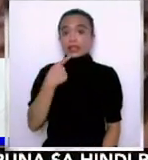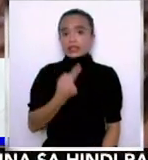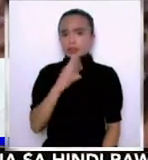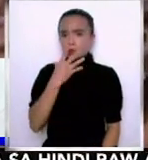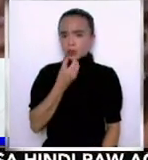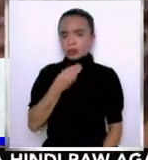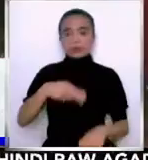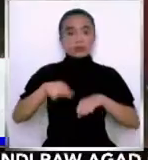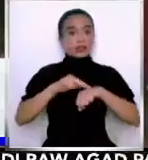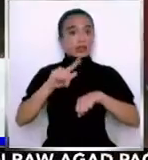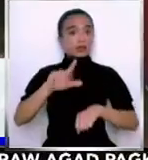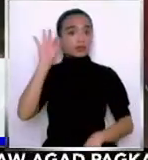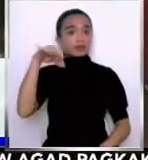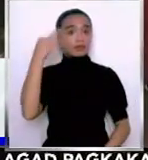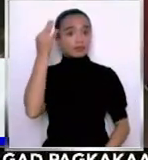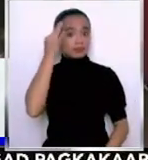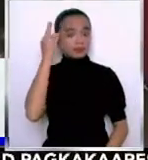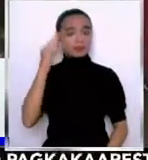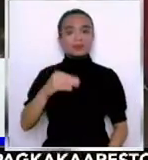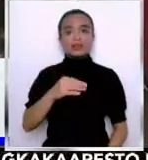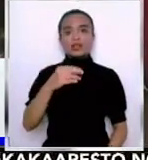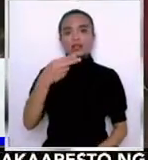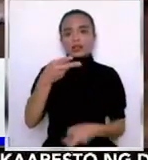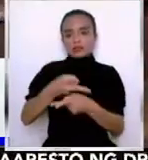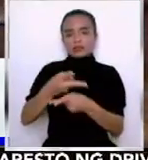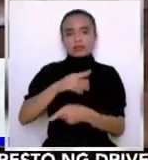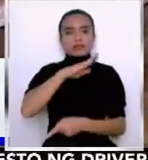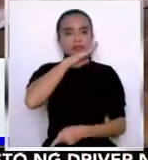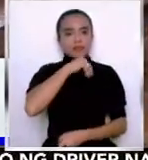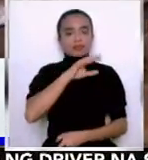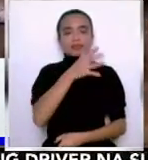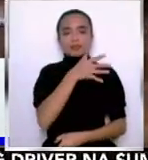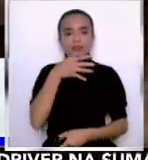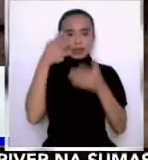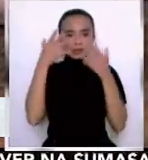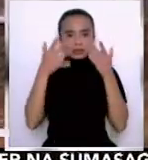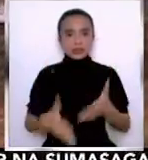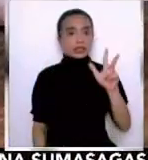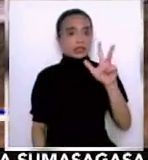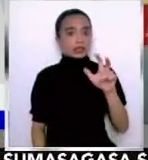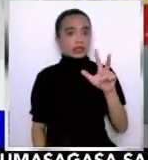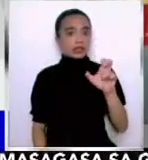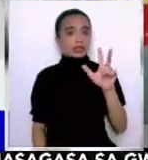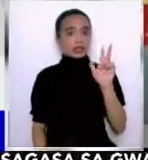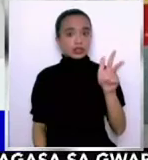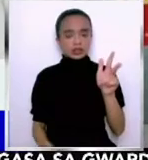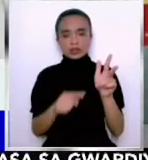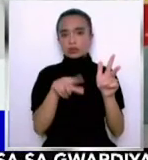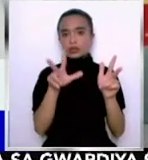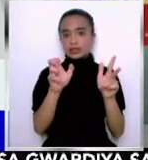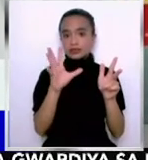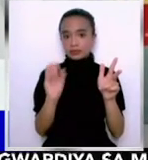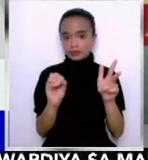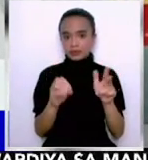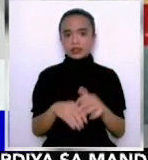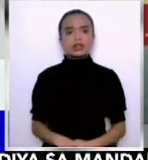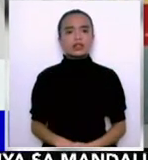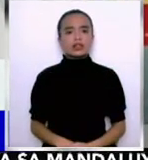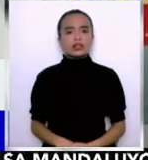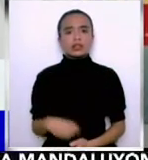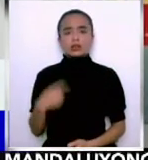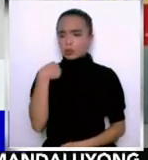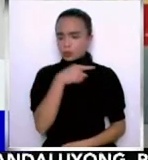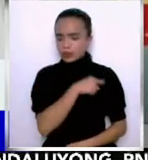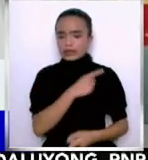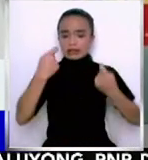Hog Farmers. 330 hanggang 350 pesos naman sa kasim. We are trying to as much as